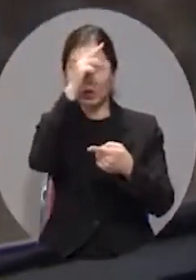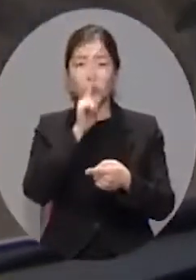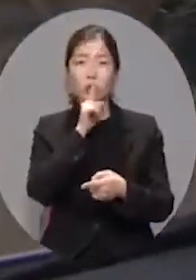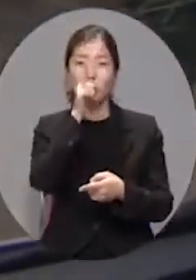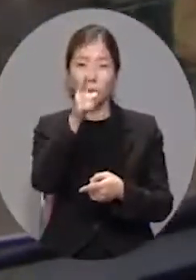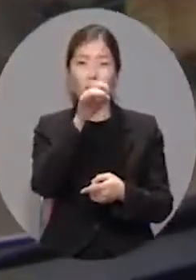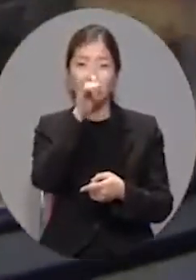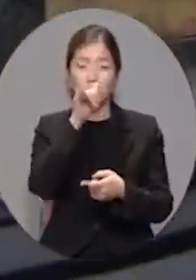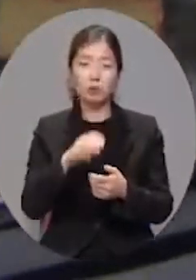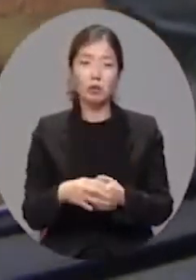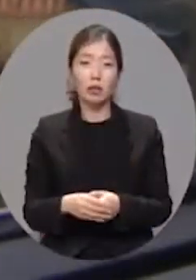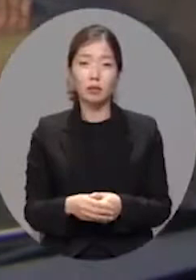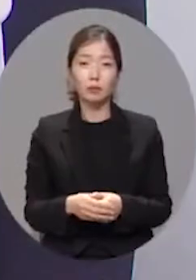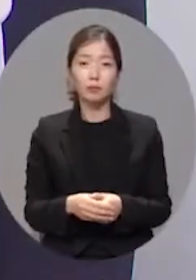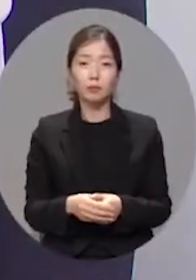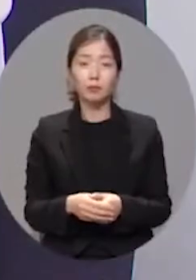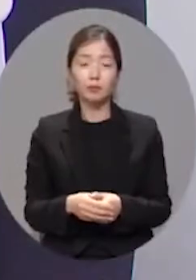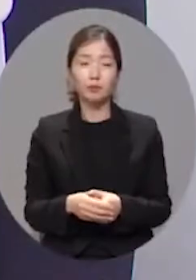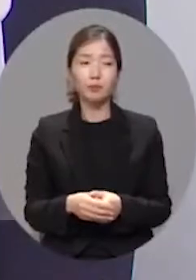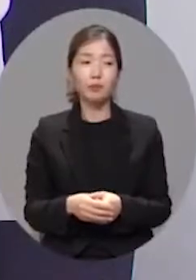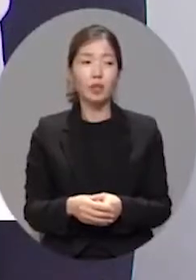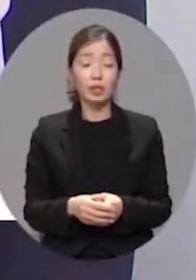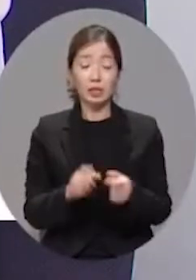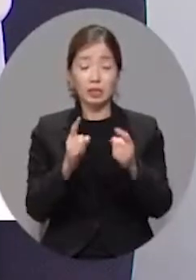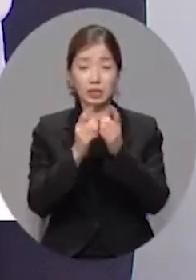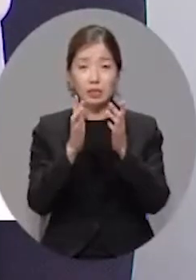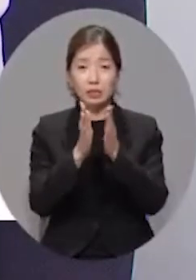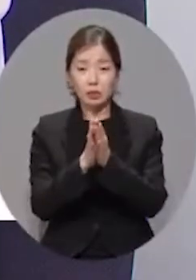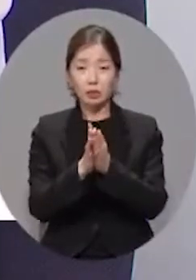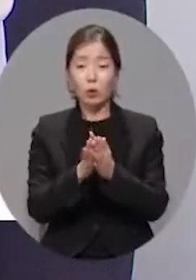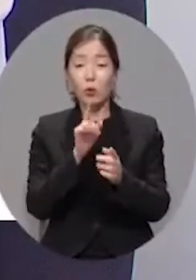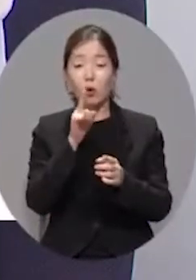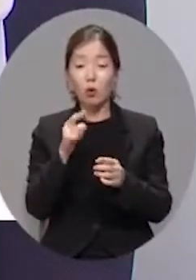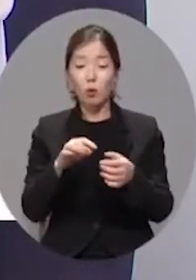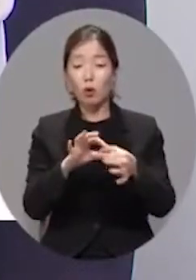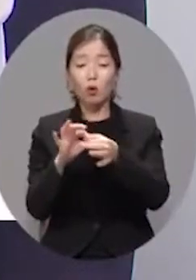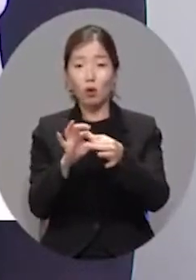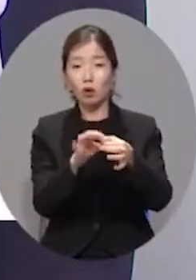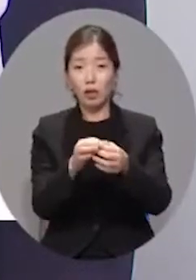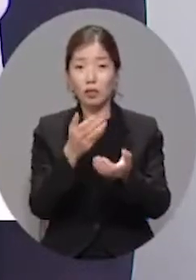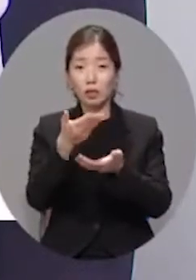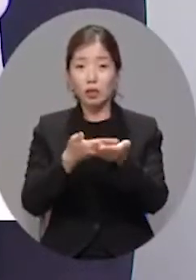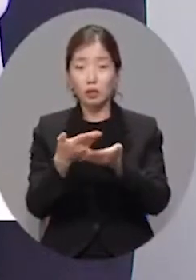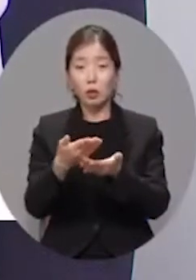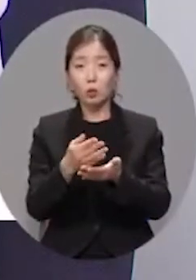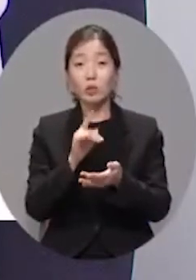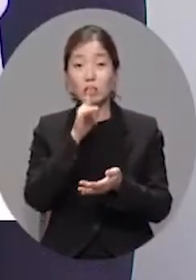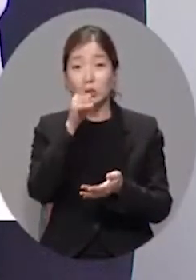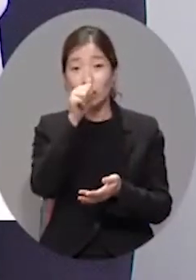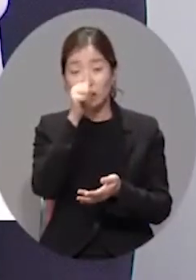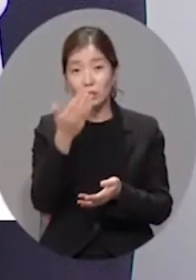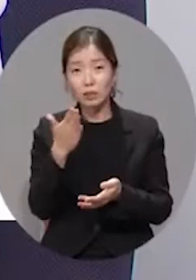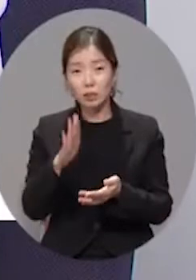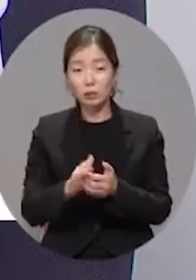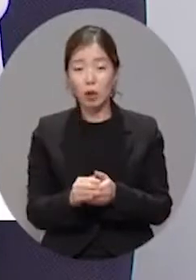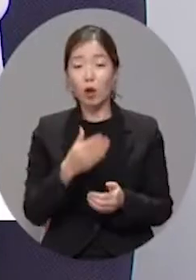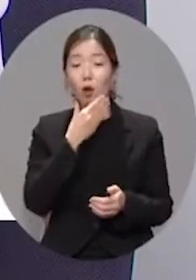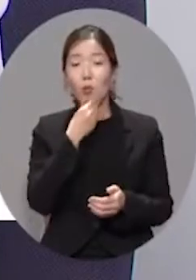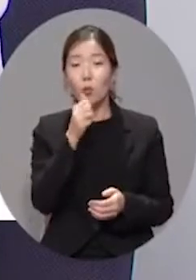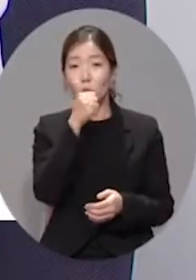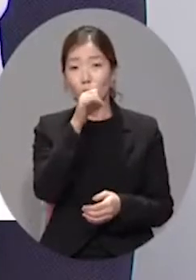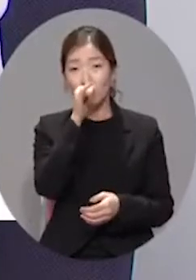고발한다는 방침입니다. 매도 매수인이 직접 거래를 했다고 신고가 오는 경우가 있어요. 사실은 공인중개사가